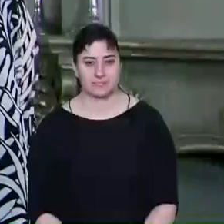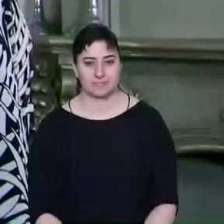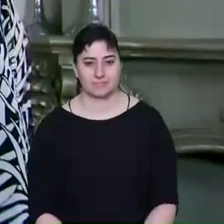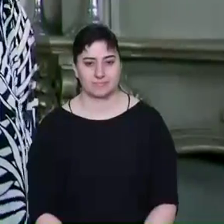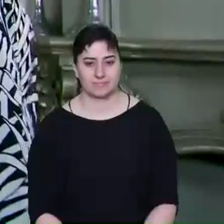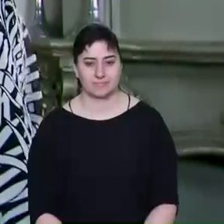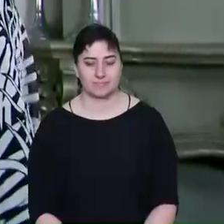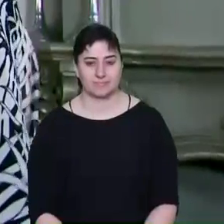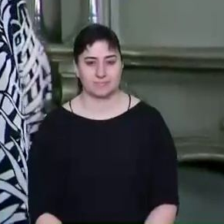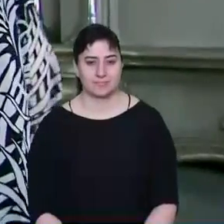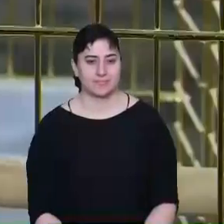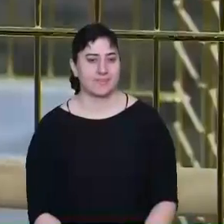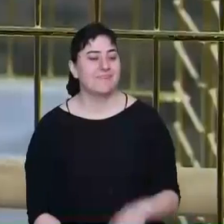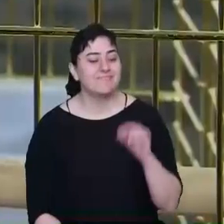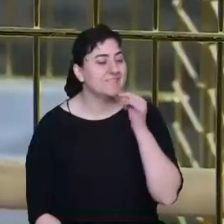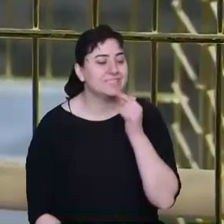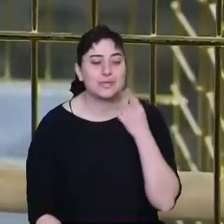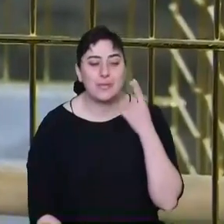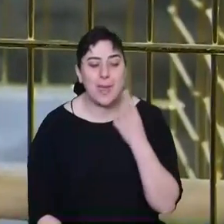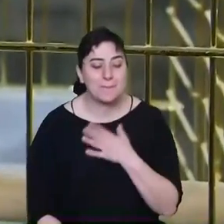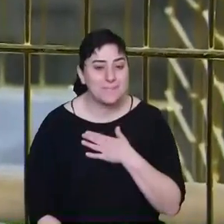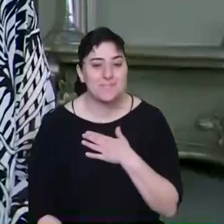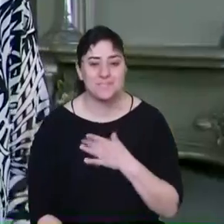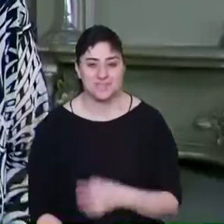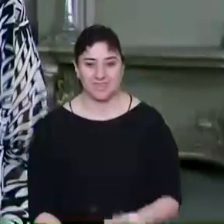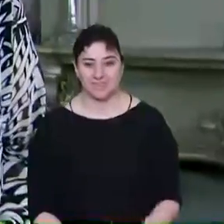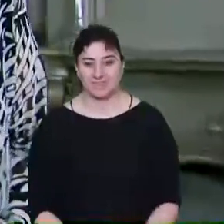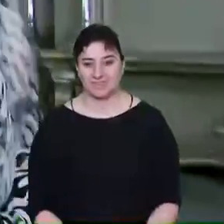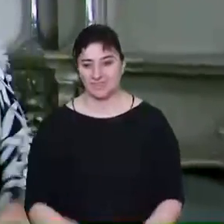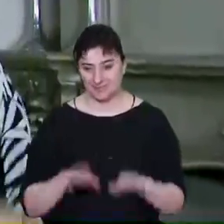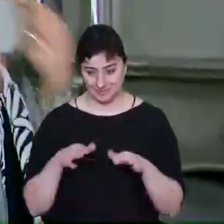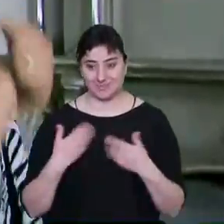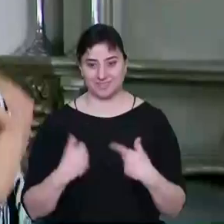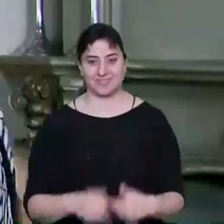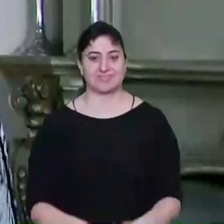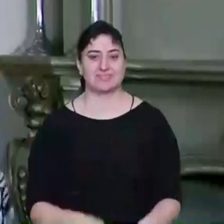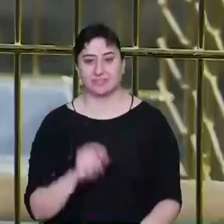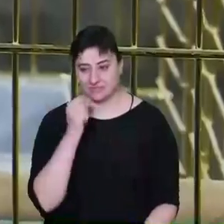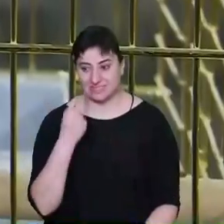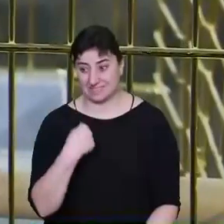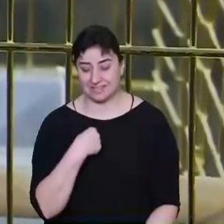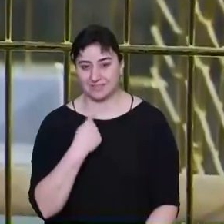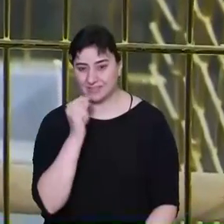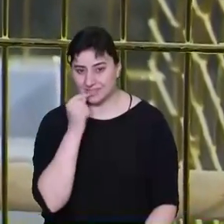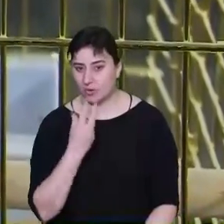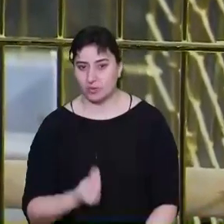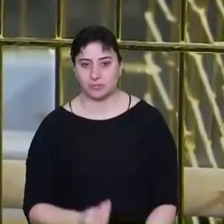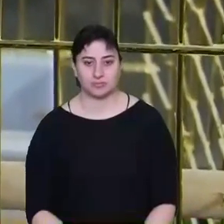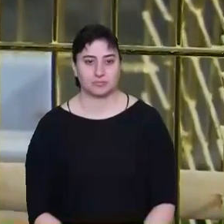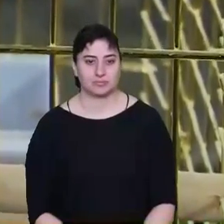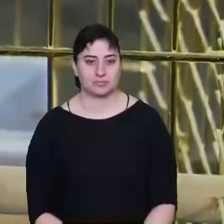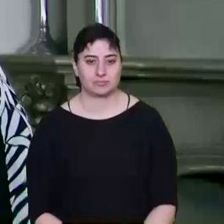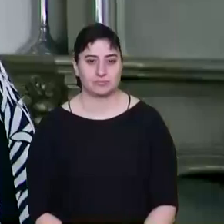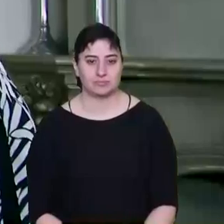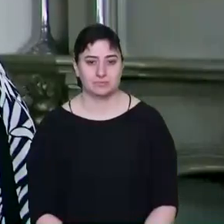Tabii. Canım, fıstık rüyam desene. İşte kurban oldum. Hadi koş, hadi. Fıstık diyordu yani.